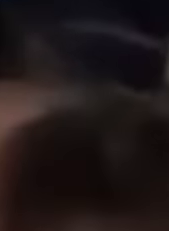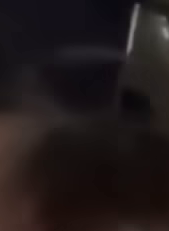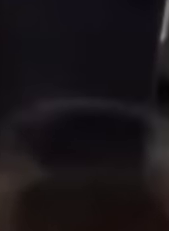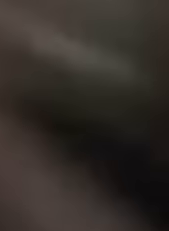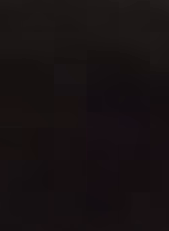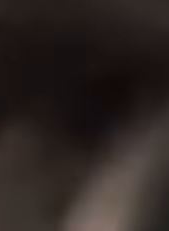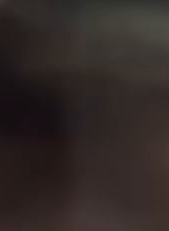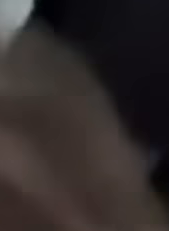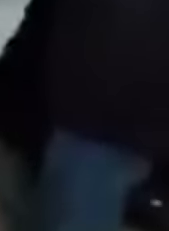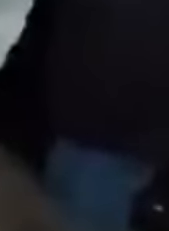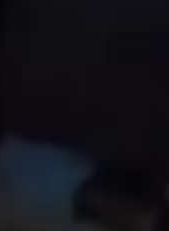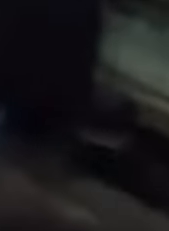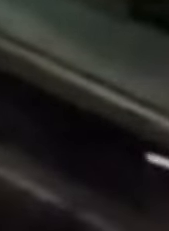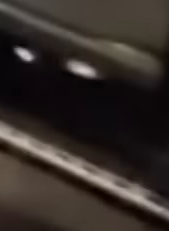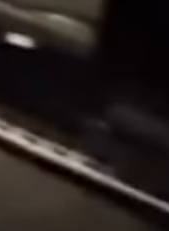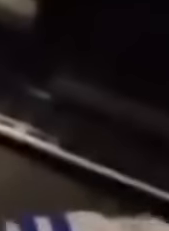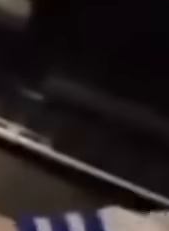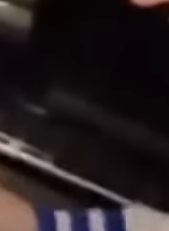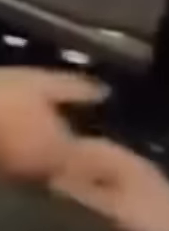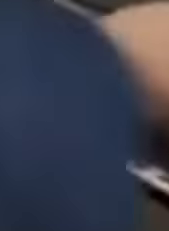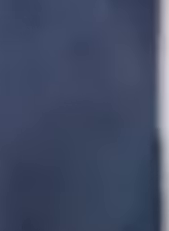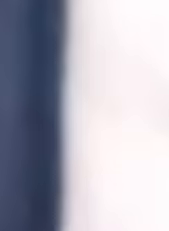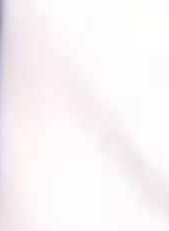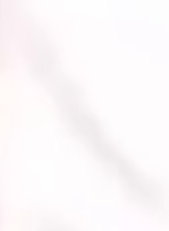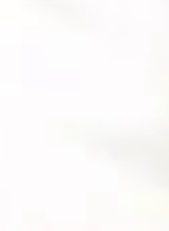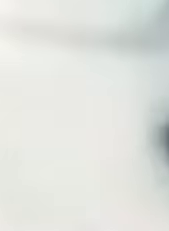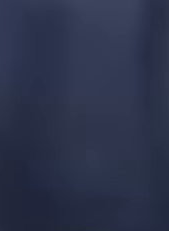네, 감사합니다.